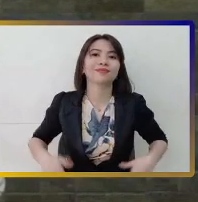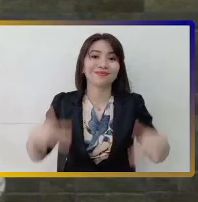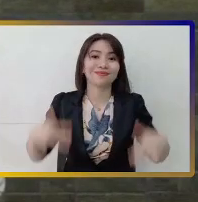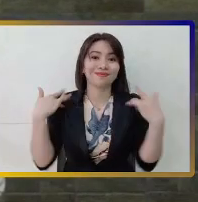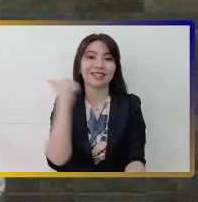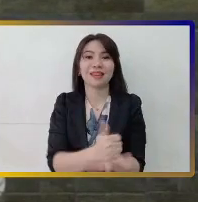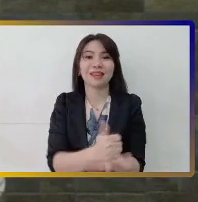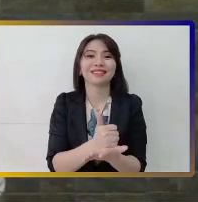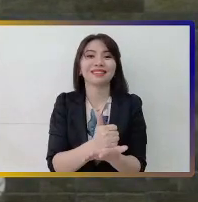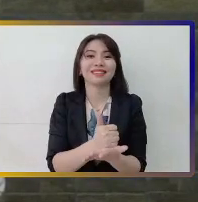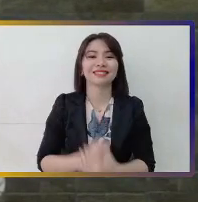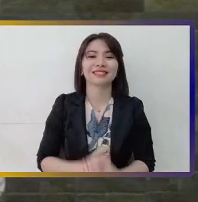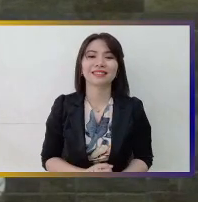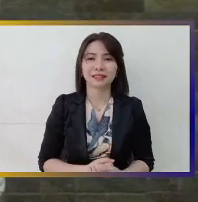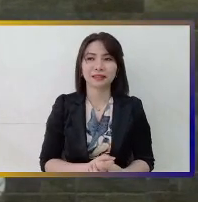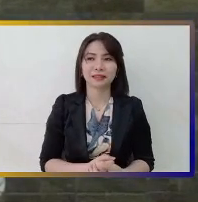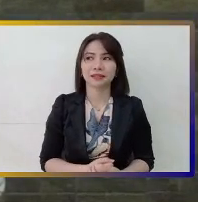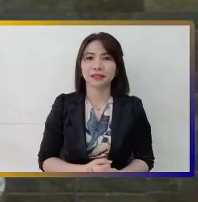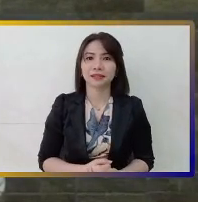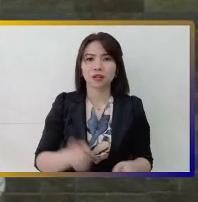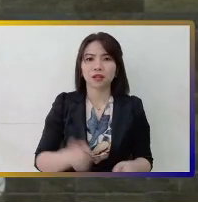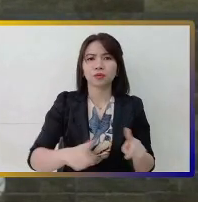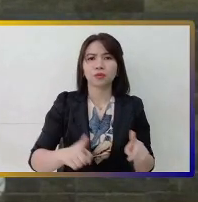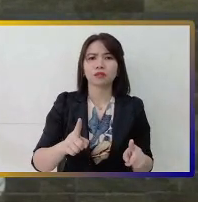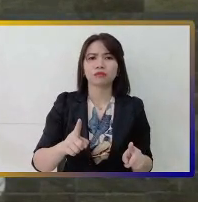Listen, ang problema natin mga kapatid,